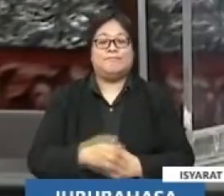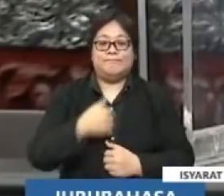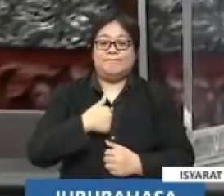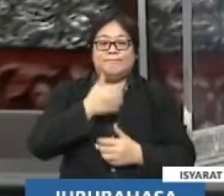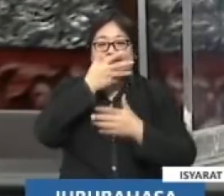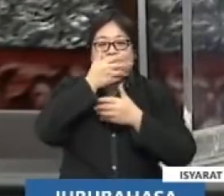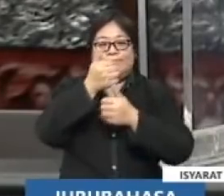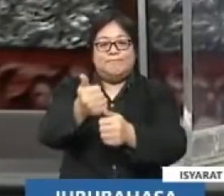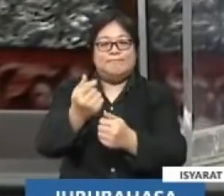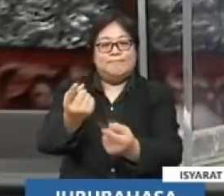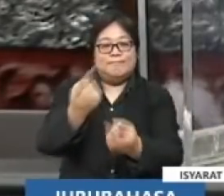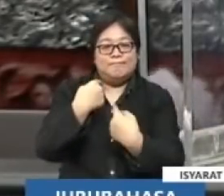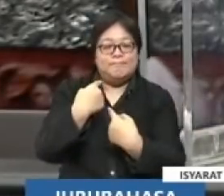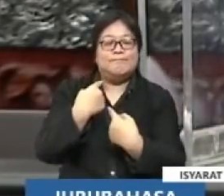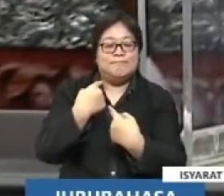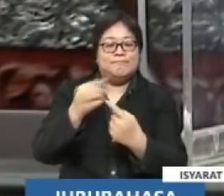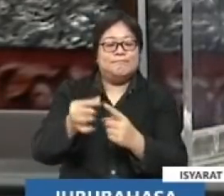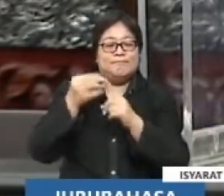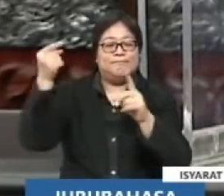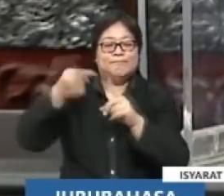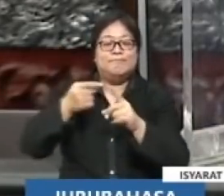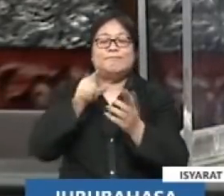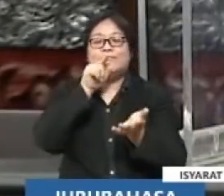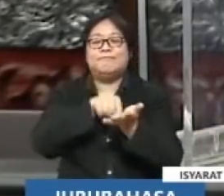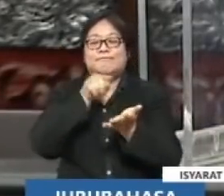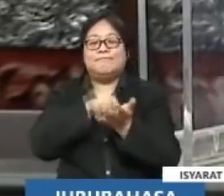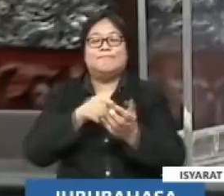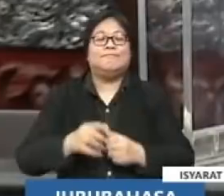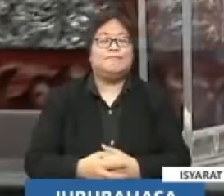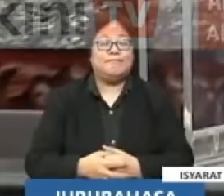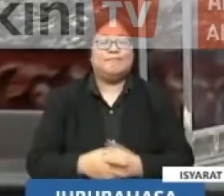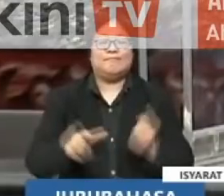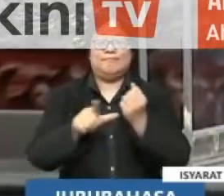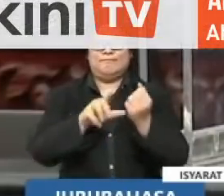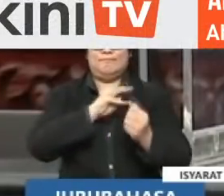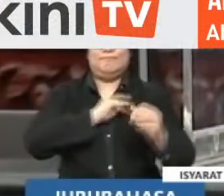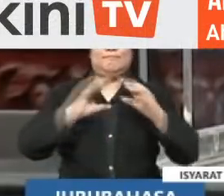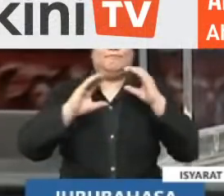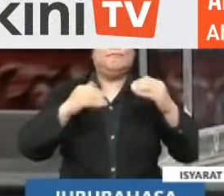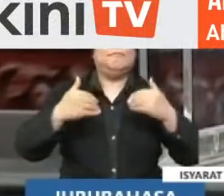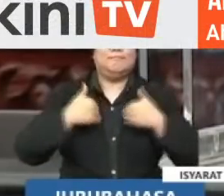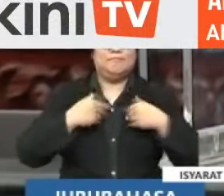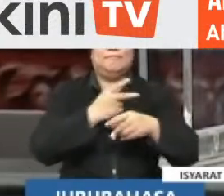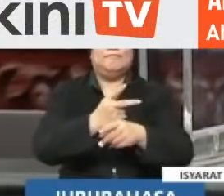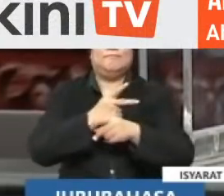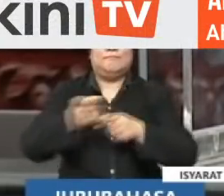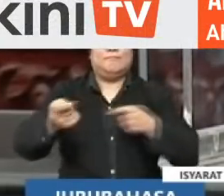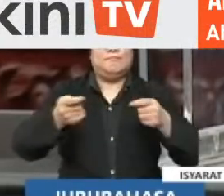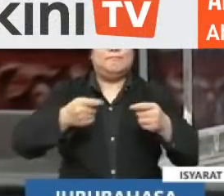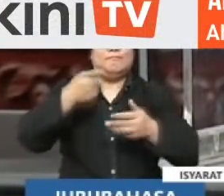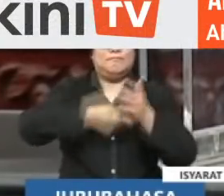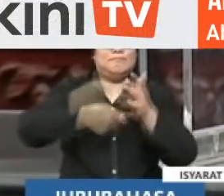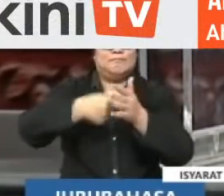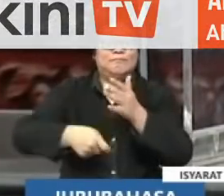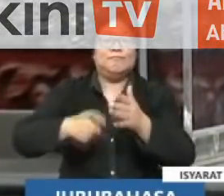Saya tertarik dengan jawapan Menteri khusus kepada isu ayam tadi. Timbalan Menteri sebut kita ada nak kawal harga dan